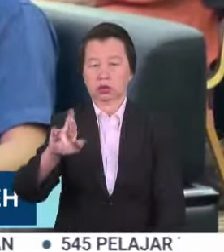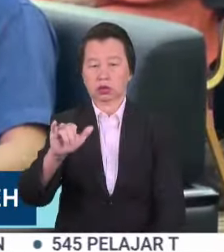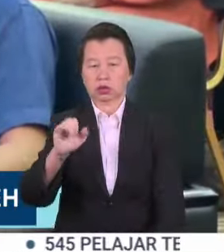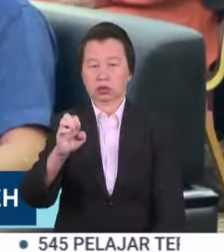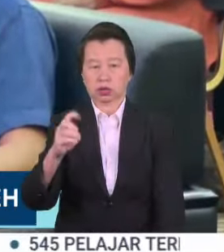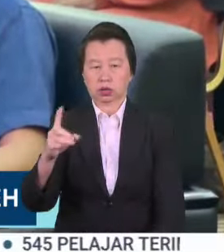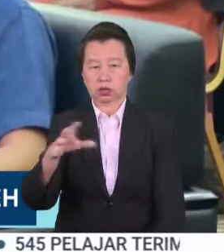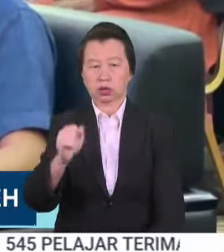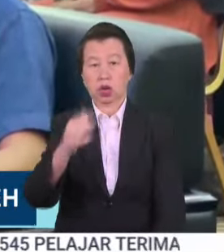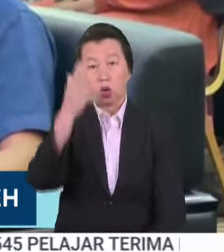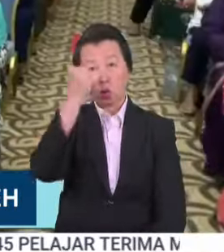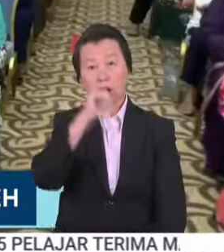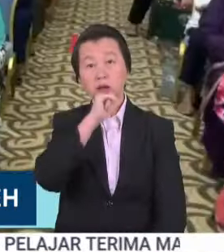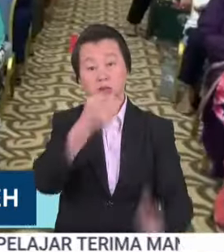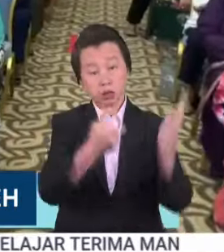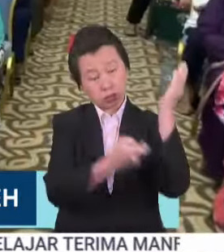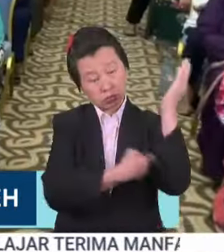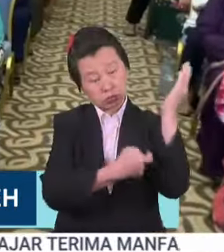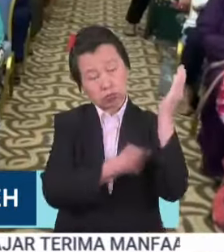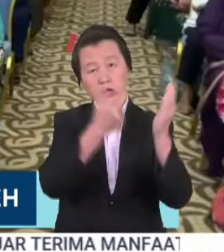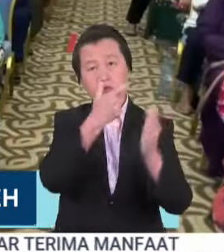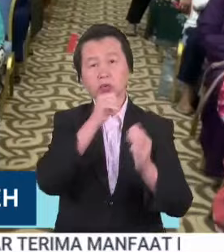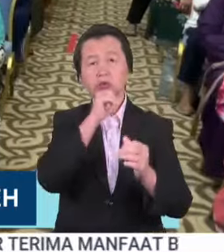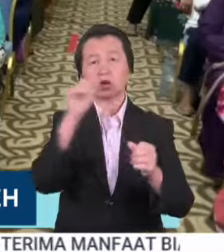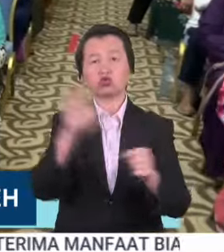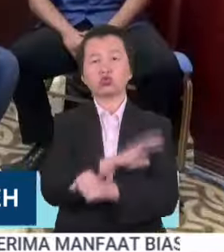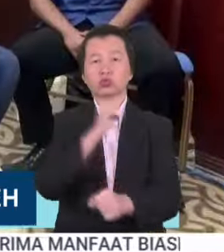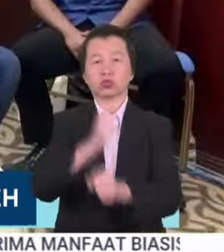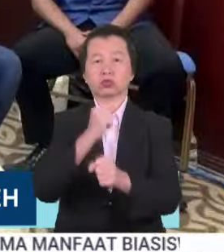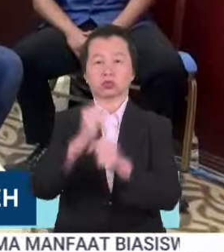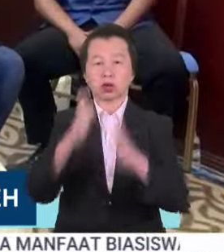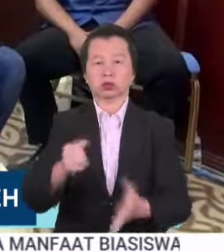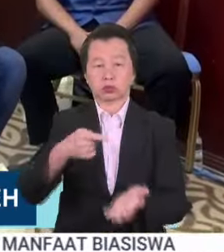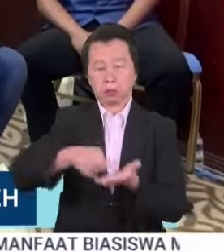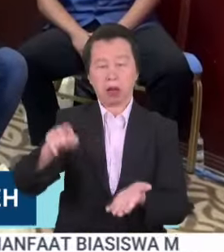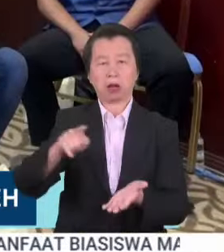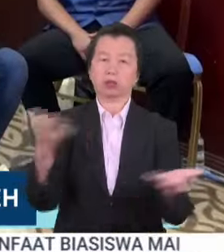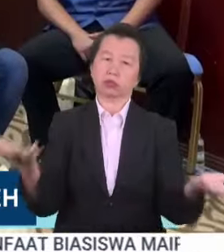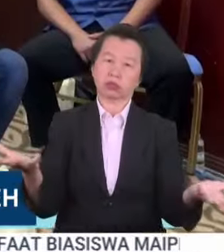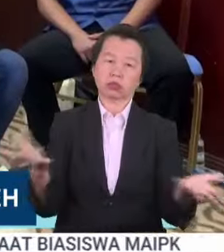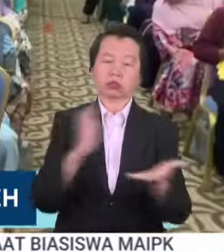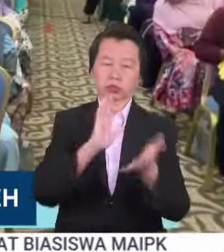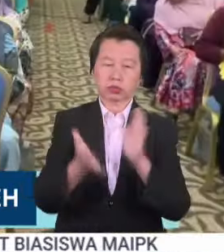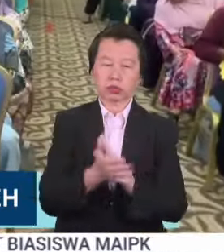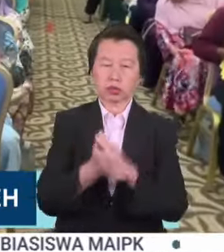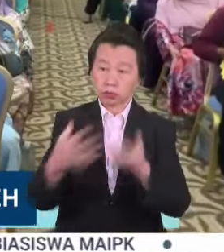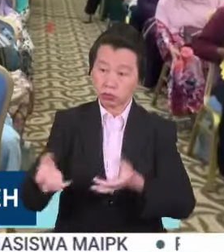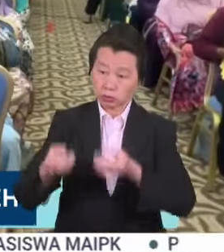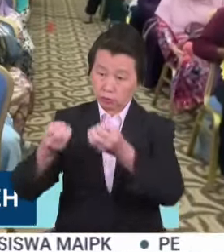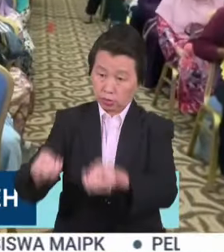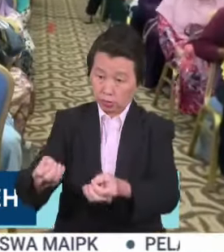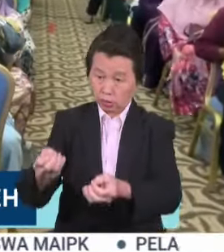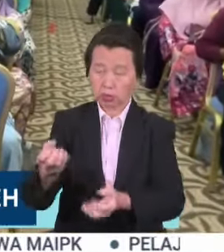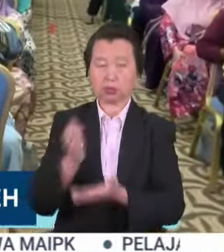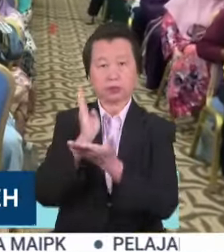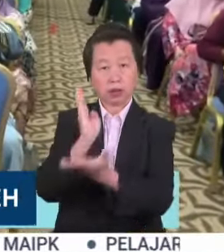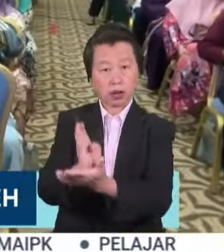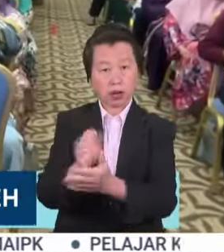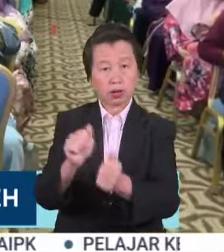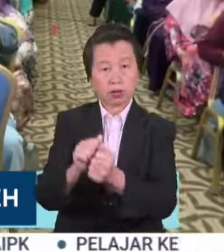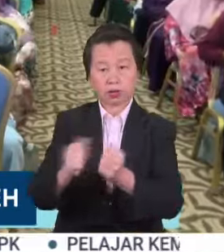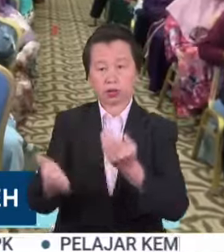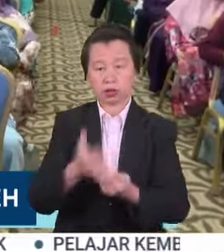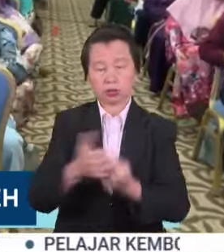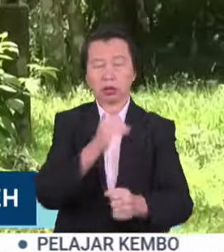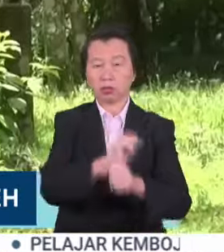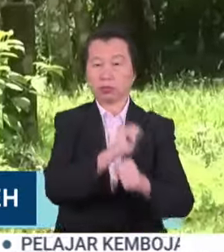berkata, antara punca dikenal pasti adalah kekurangan tenaga kerja dan pembiayaan. Susulan itu, RISTA menawarkan pelbagai bantuan dan